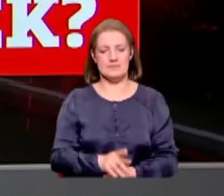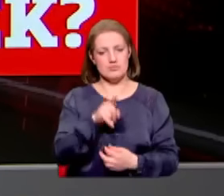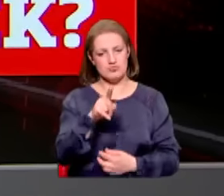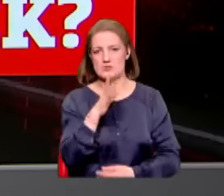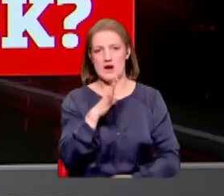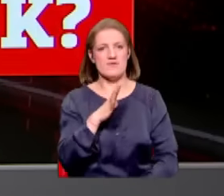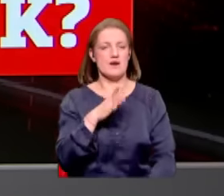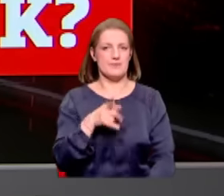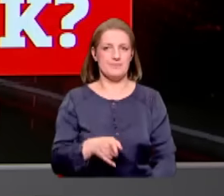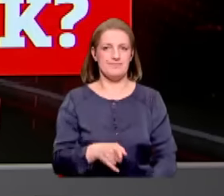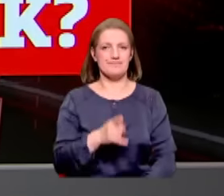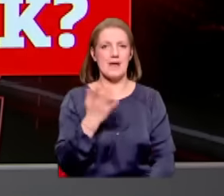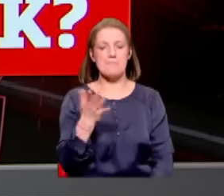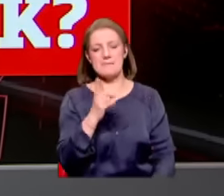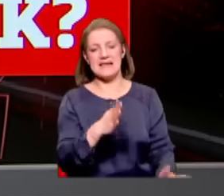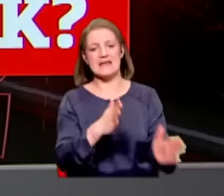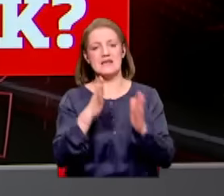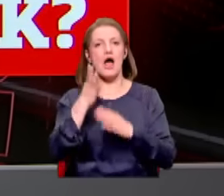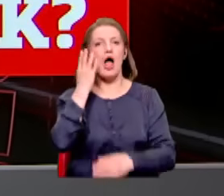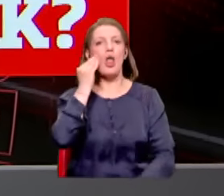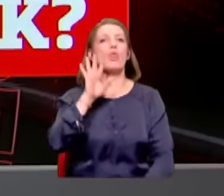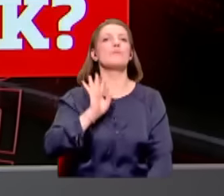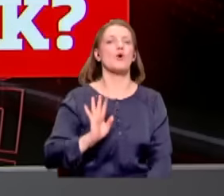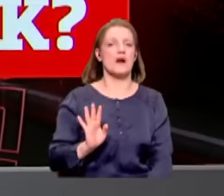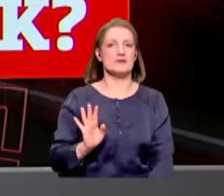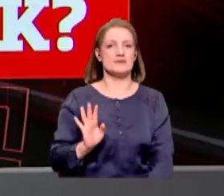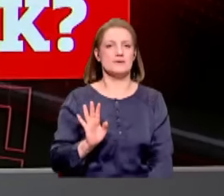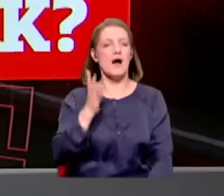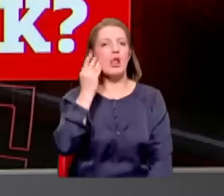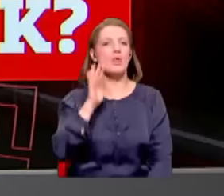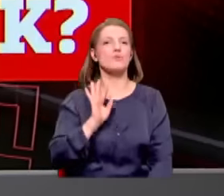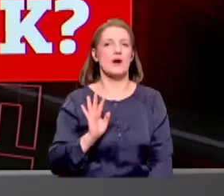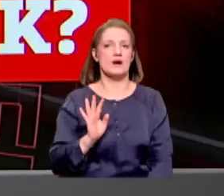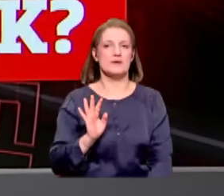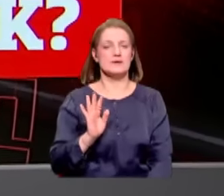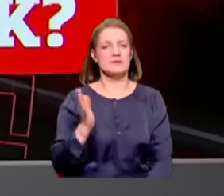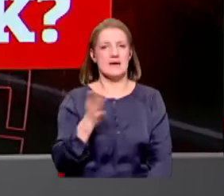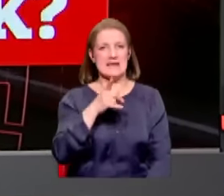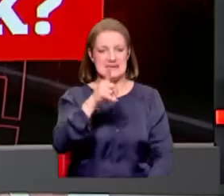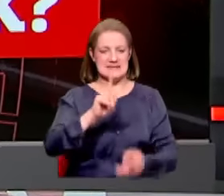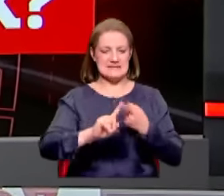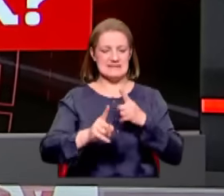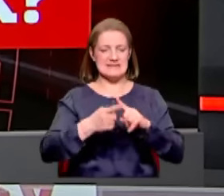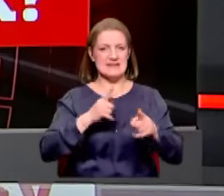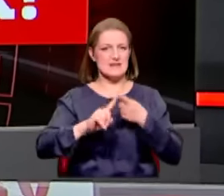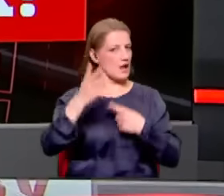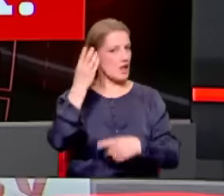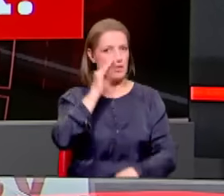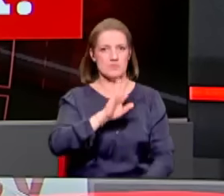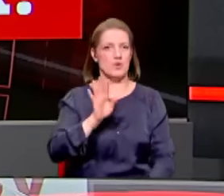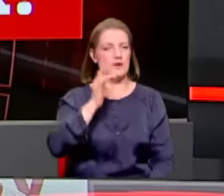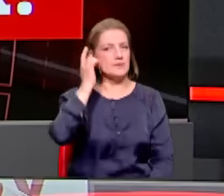Bunlar var. Ama bir yandan anlamıyorlar da. Anlamıyorlar. Yani siyaseti